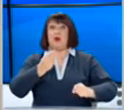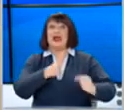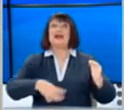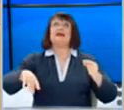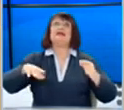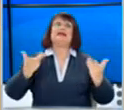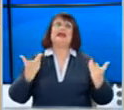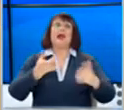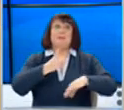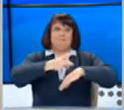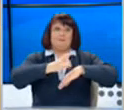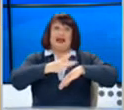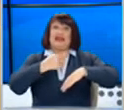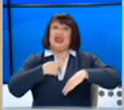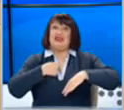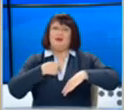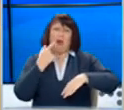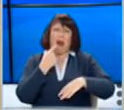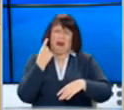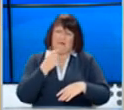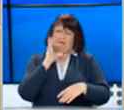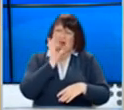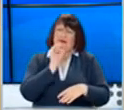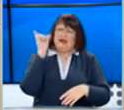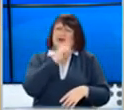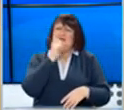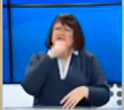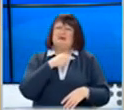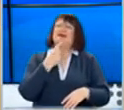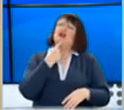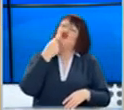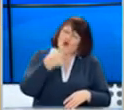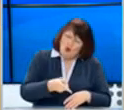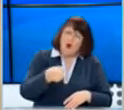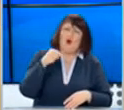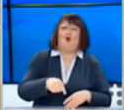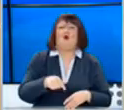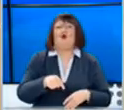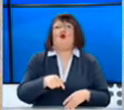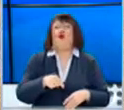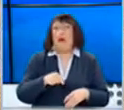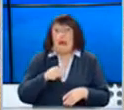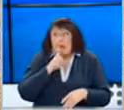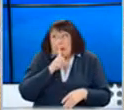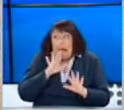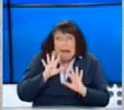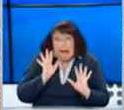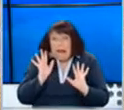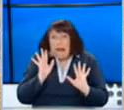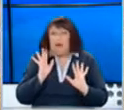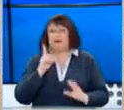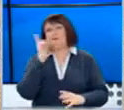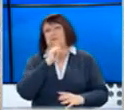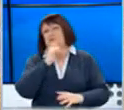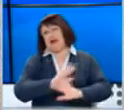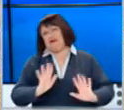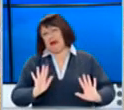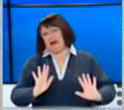Και ναι, σε αυτό θα επιμείνω, γιατί το είπα στη δήλωσή μου και το ξαναλέω, και στην πρώτη κρίση θα βάλουν την ουρά στα στέλια.